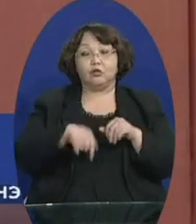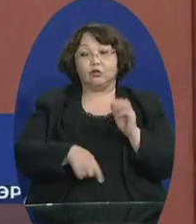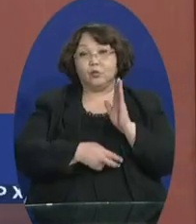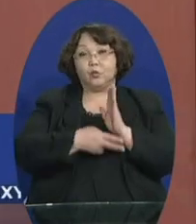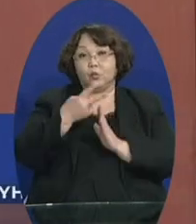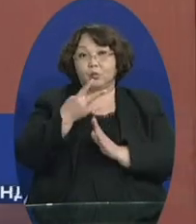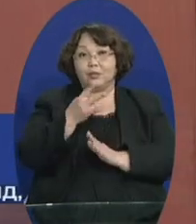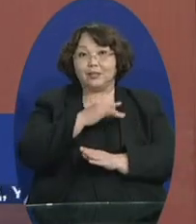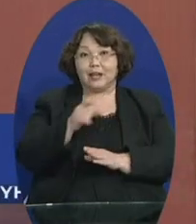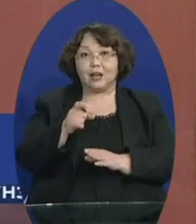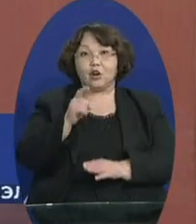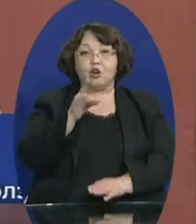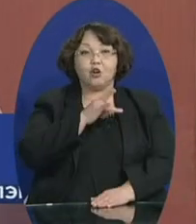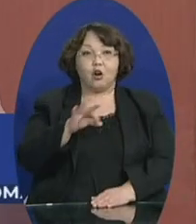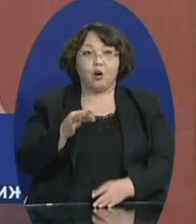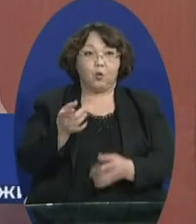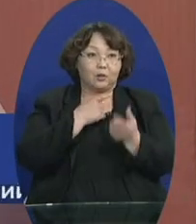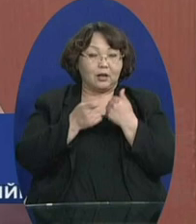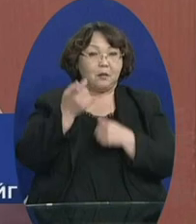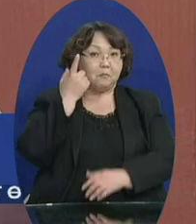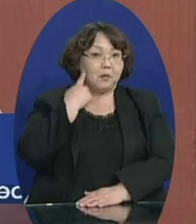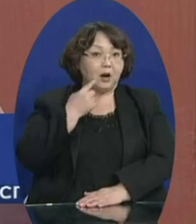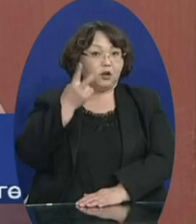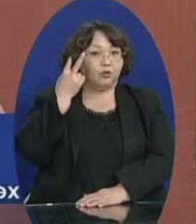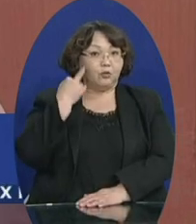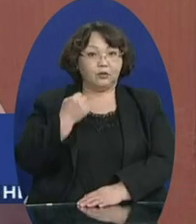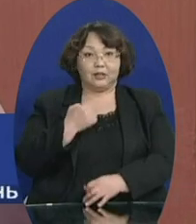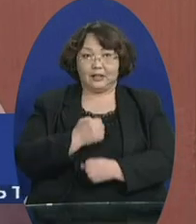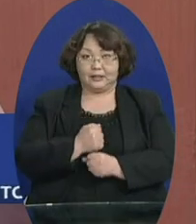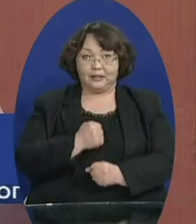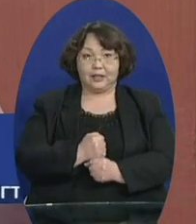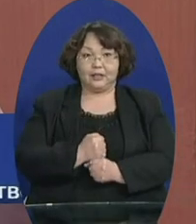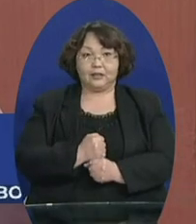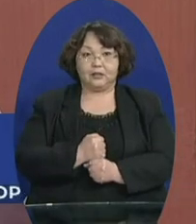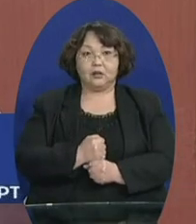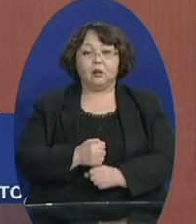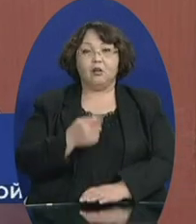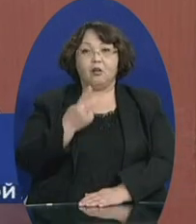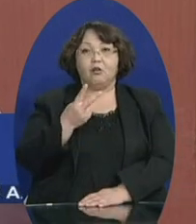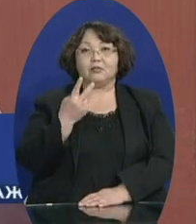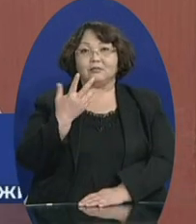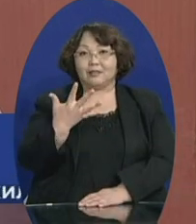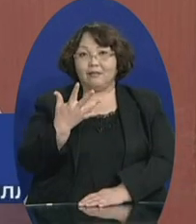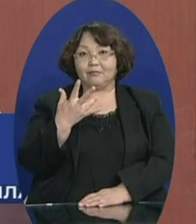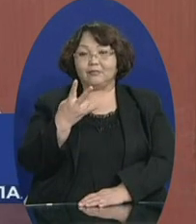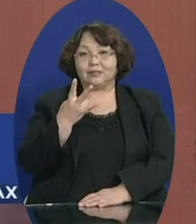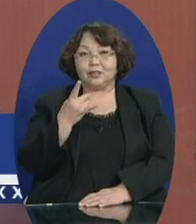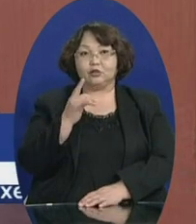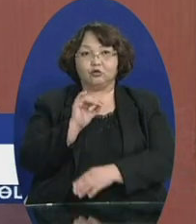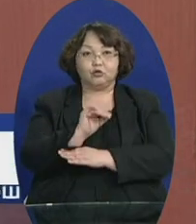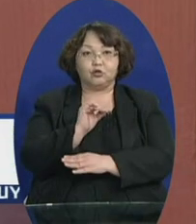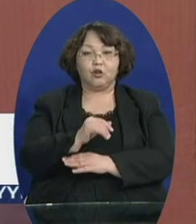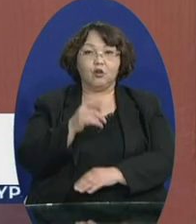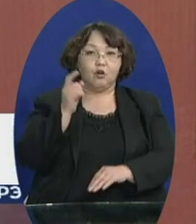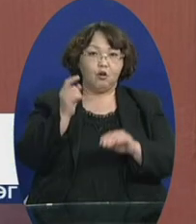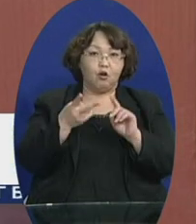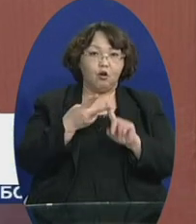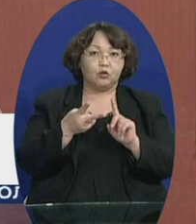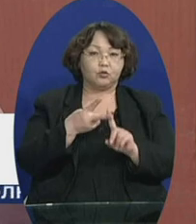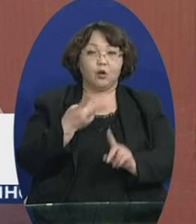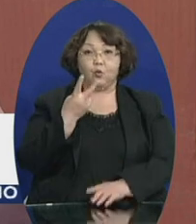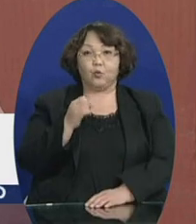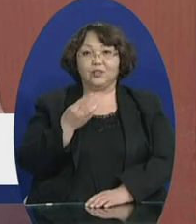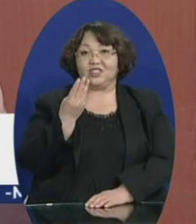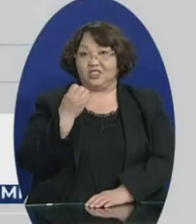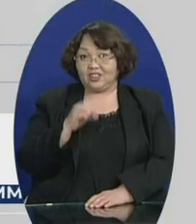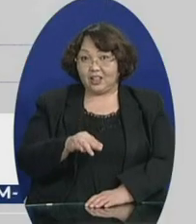хуралдана. Маргааш нөгөөдөр ажиллаа. Бид нар 25-ны өдөр гэхэд 2-р үе шатанд зөвхөн